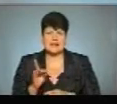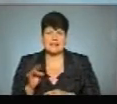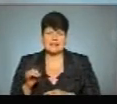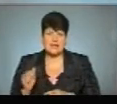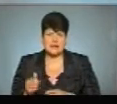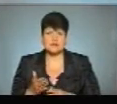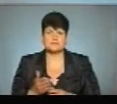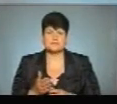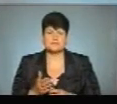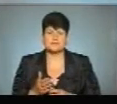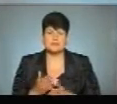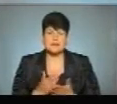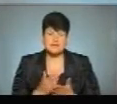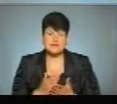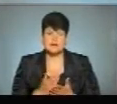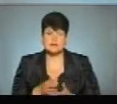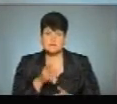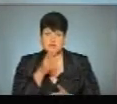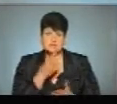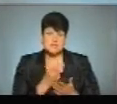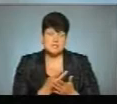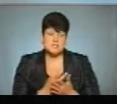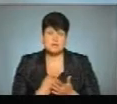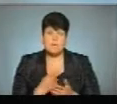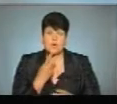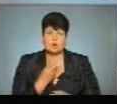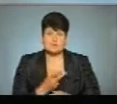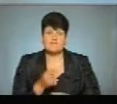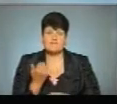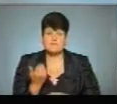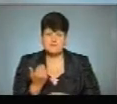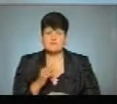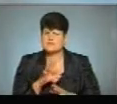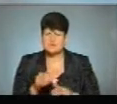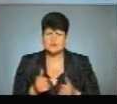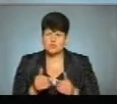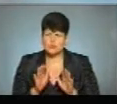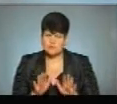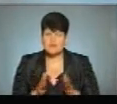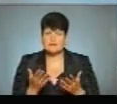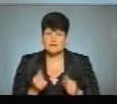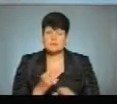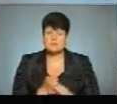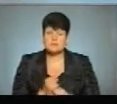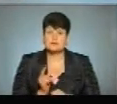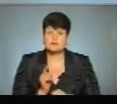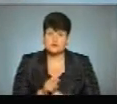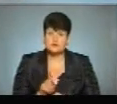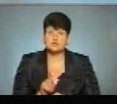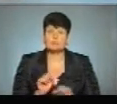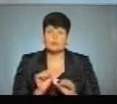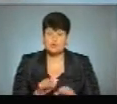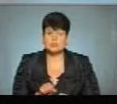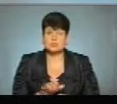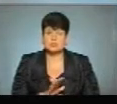по методології прозорості є, але от під час презентації нам сказали, що ваші все дуже добре, але давайте зробіть ще таким чином, щоб можна